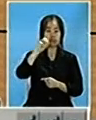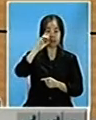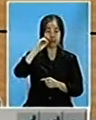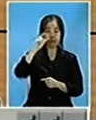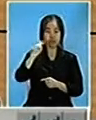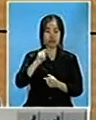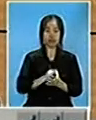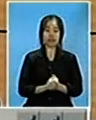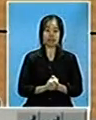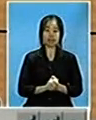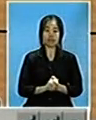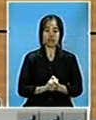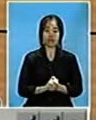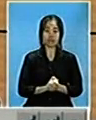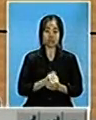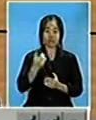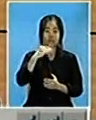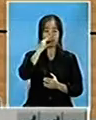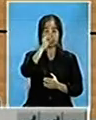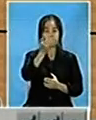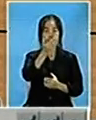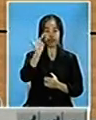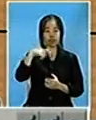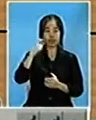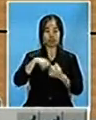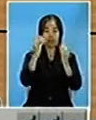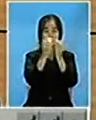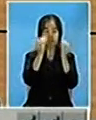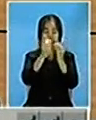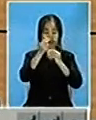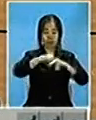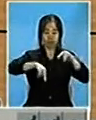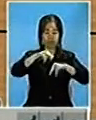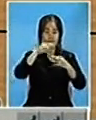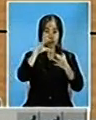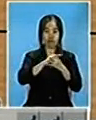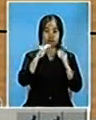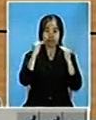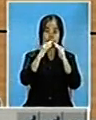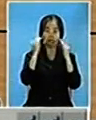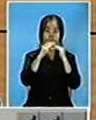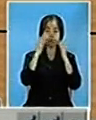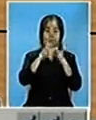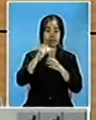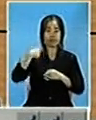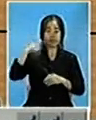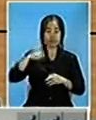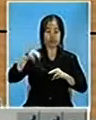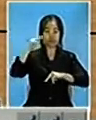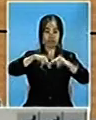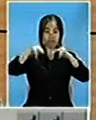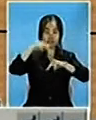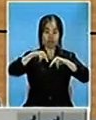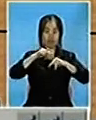มจำกัดร้องขอให้ศาลรัฐธรรมนูญพิจารณาวินิจฉัยกรณีไม่รับความเป็นธรรมจากคำสั่งศาลปกครองสูงสุด